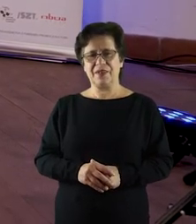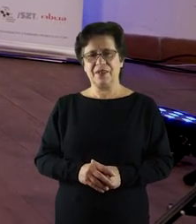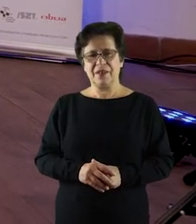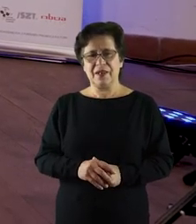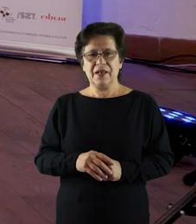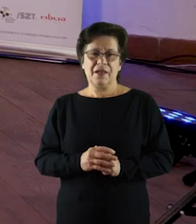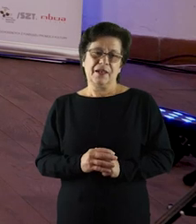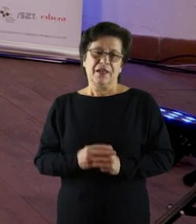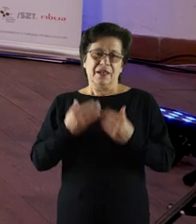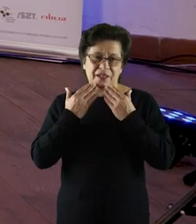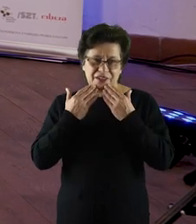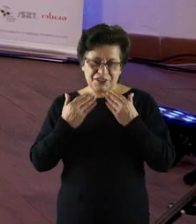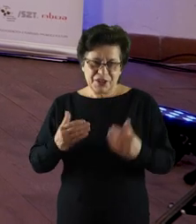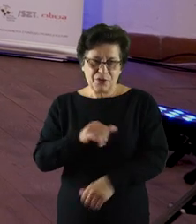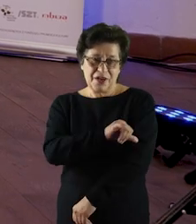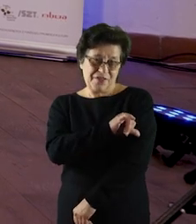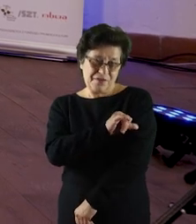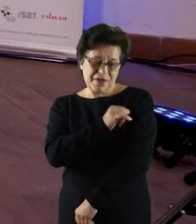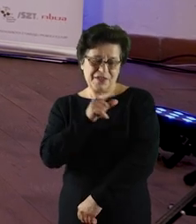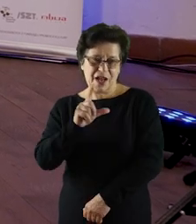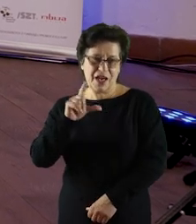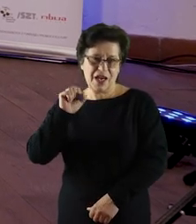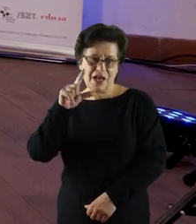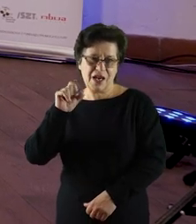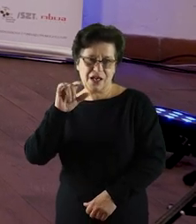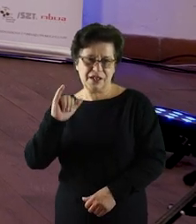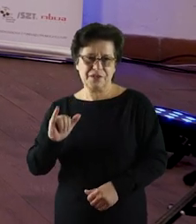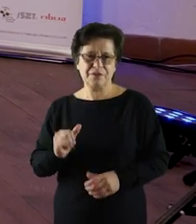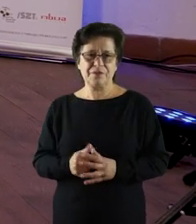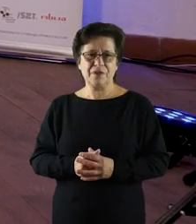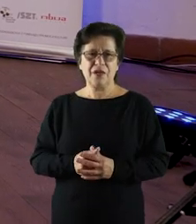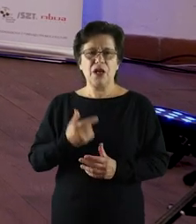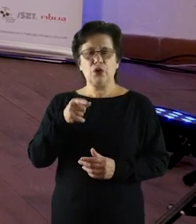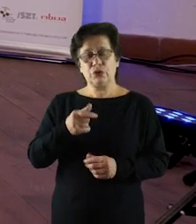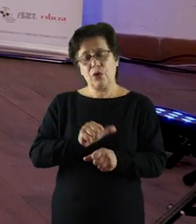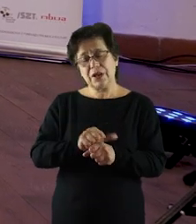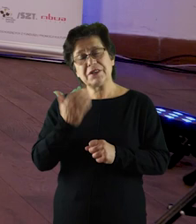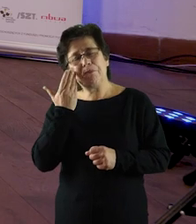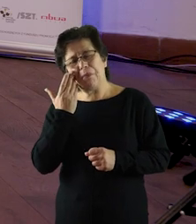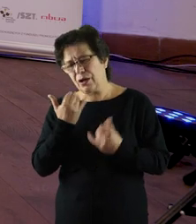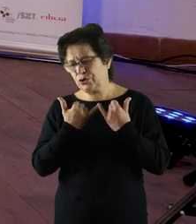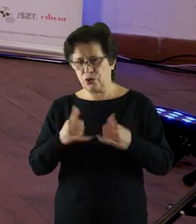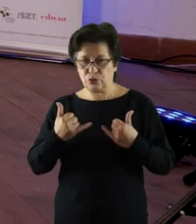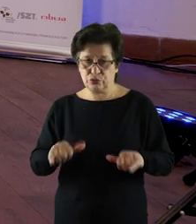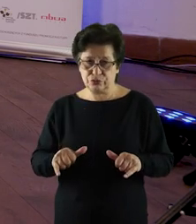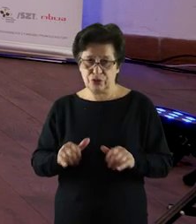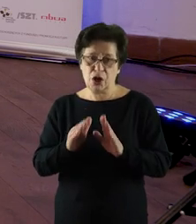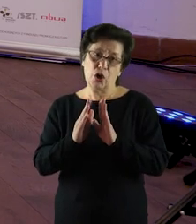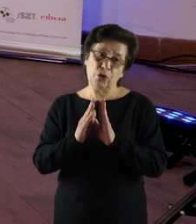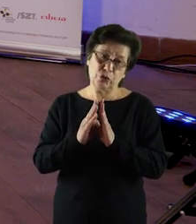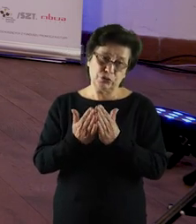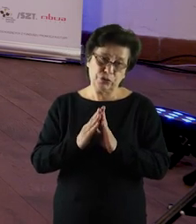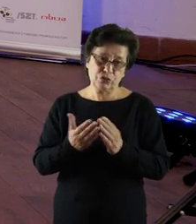Bardzo Wam dziękuję w imieniu Lili i już odpowiadam na pytanie. To jest bardzo różnie. Książkę dla Was, wbrew pozorom,